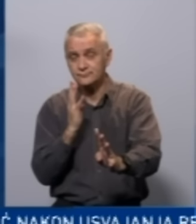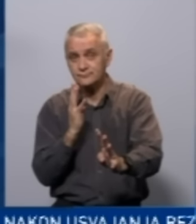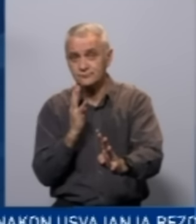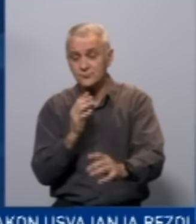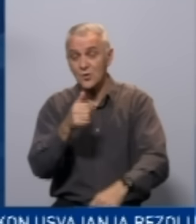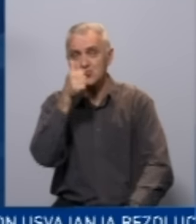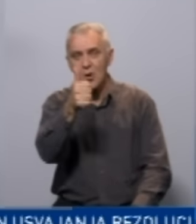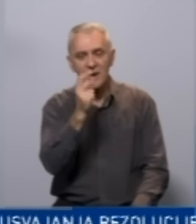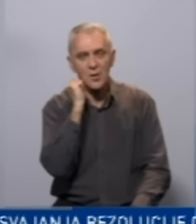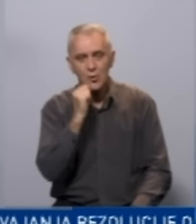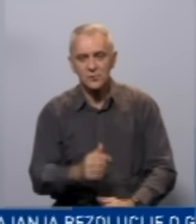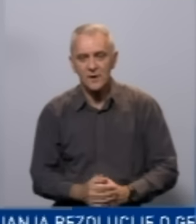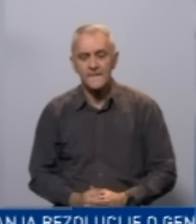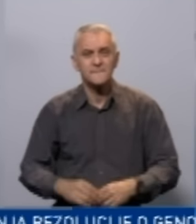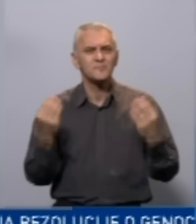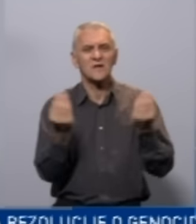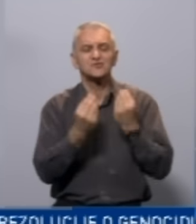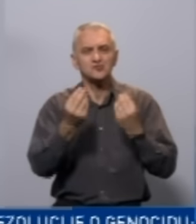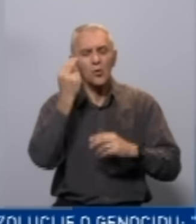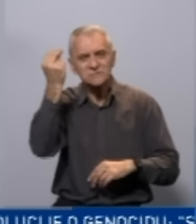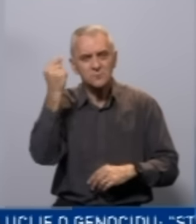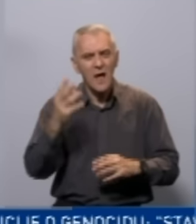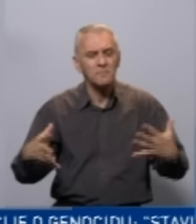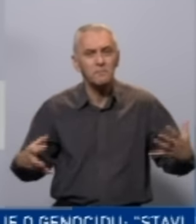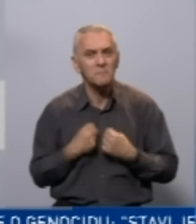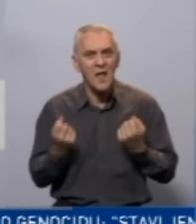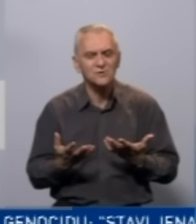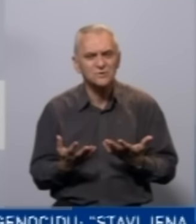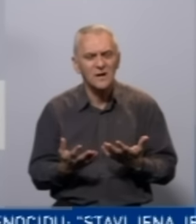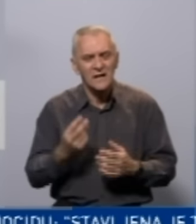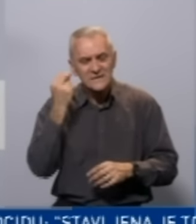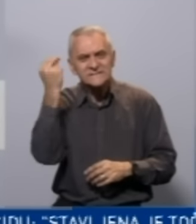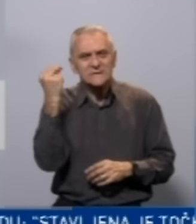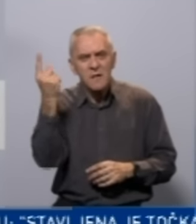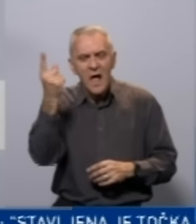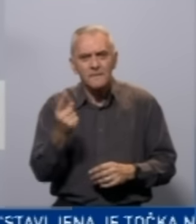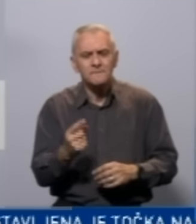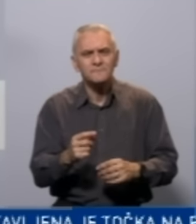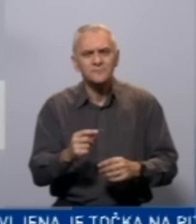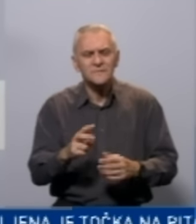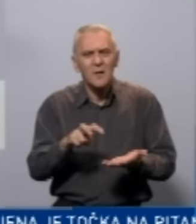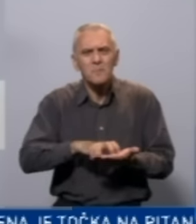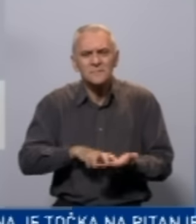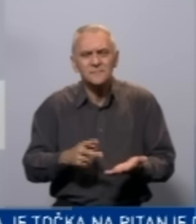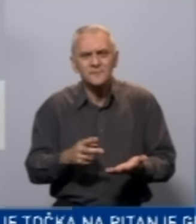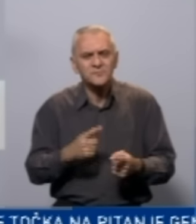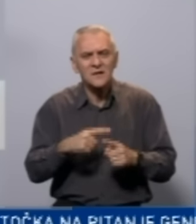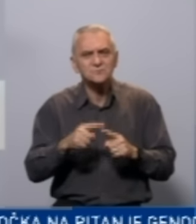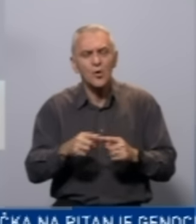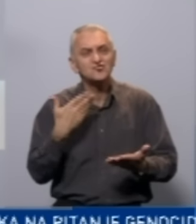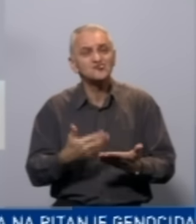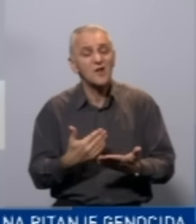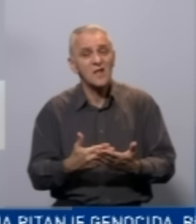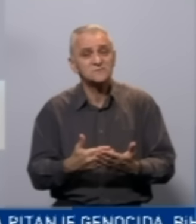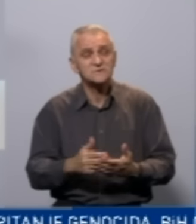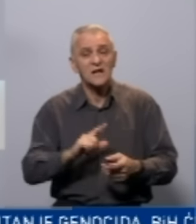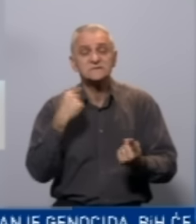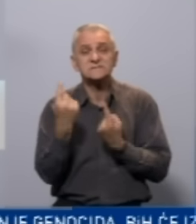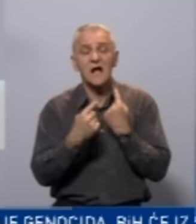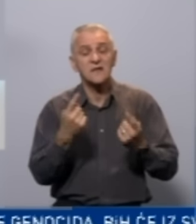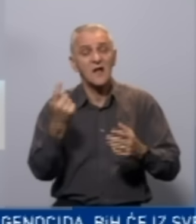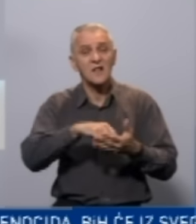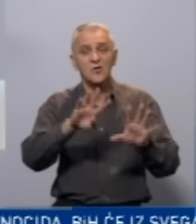dobrih ljudi. Zašto se Srbija plaši? Srbija se plaši prihvatanje činjeničnog stanja iz 90-ih.